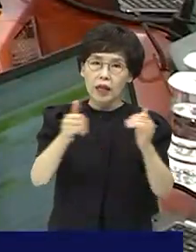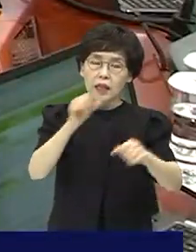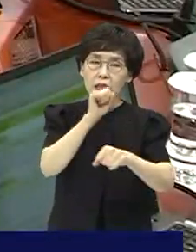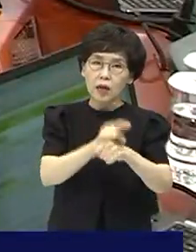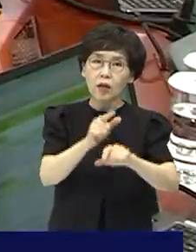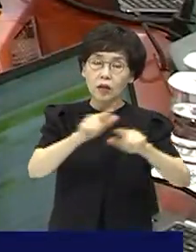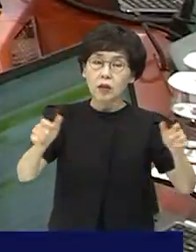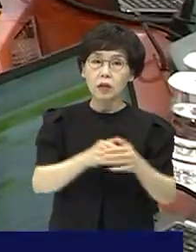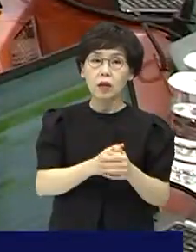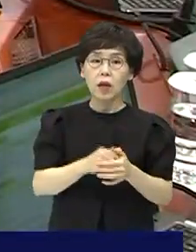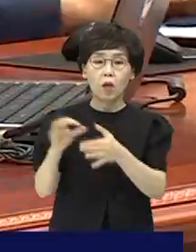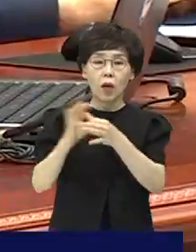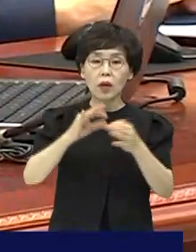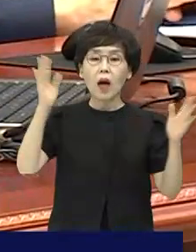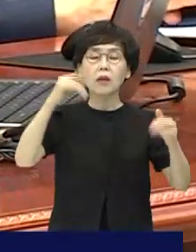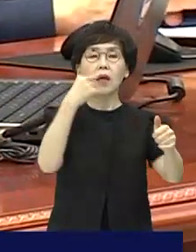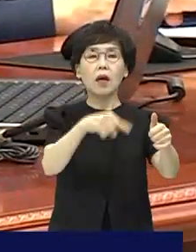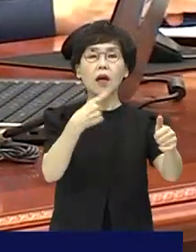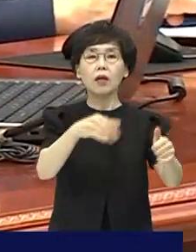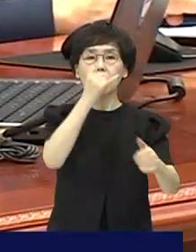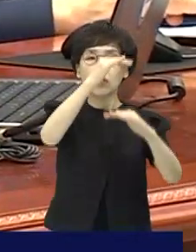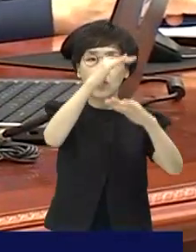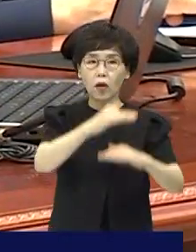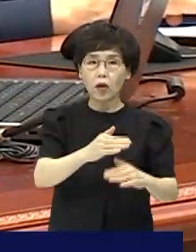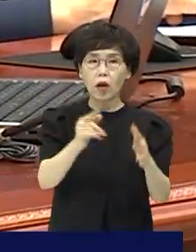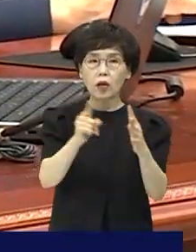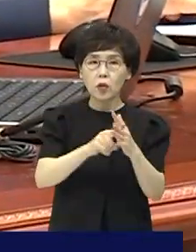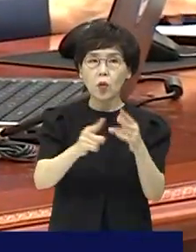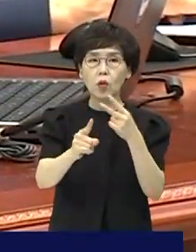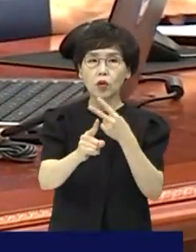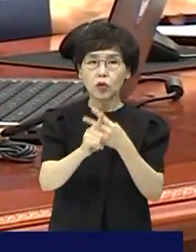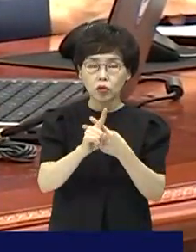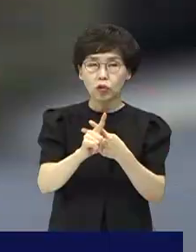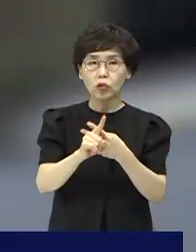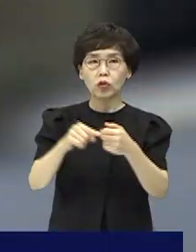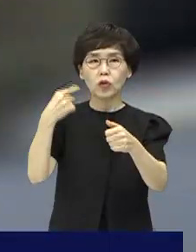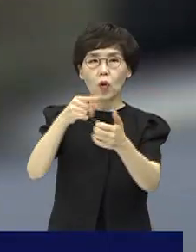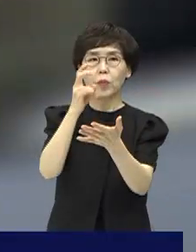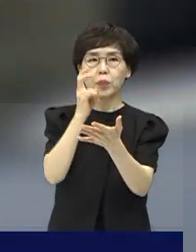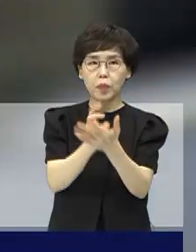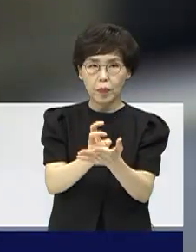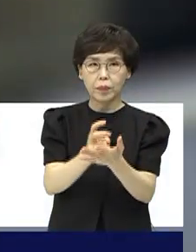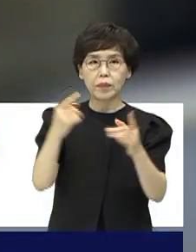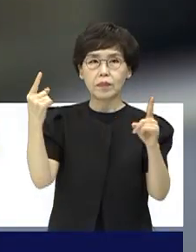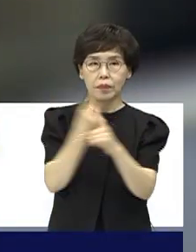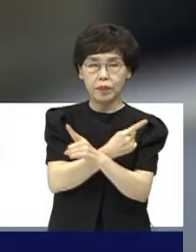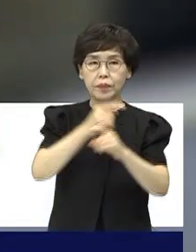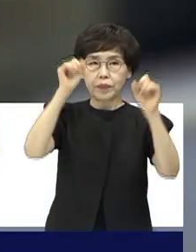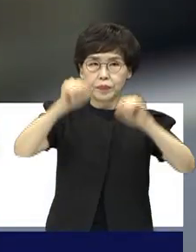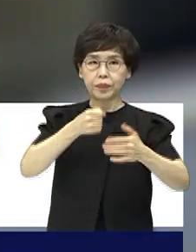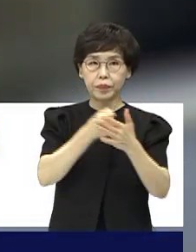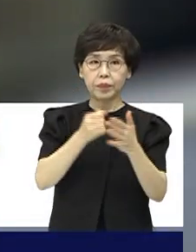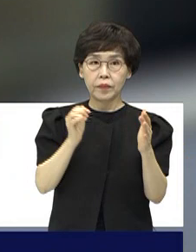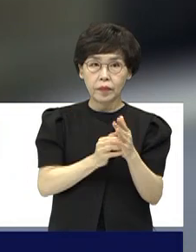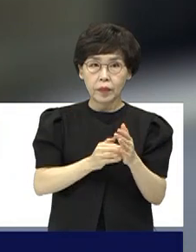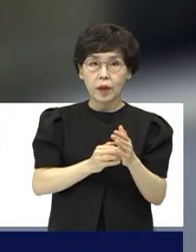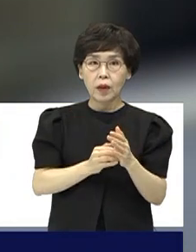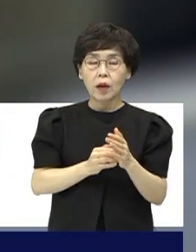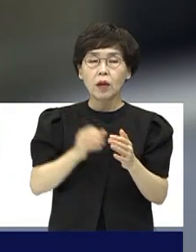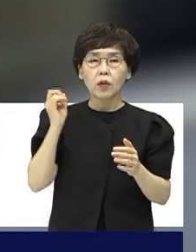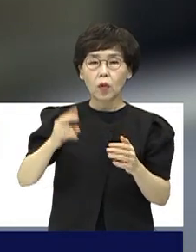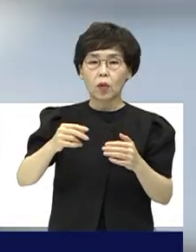학생들을 훈계할 수 있다는 내용을 담은 초중등교육법 시행령을 의결했습니다. 윤 대통령은 이어 당과 지자체와